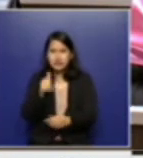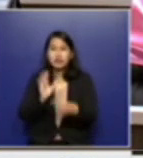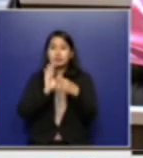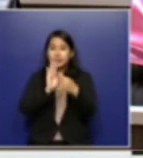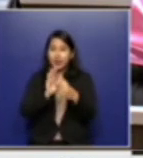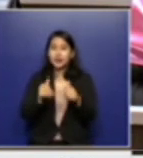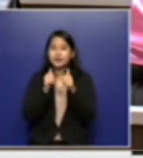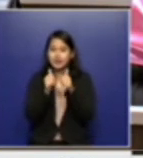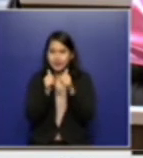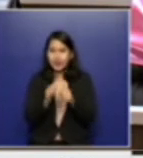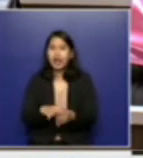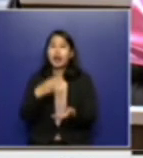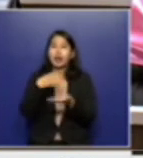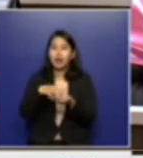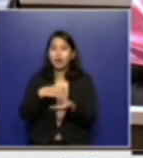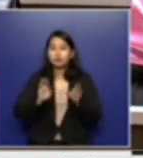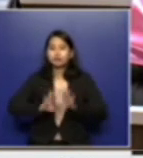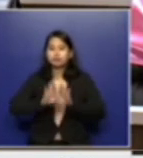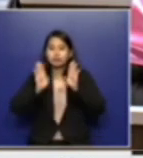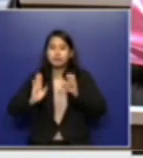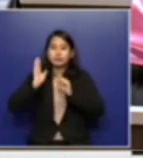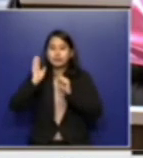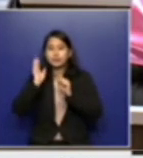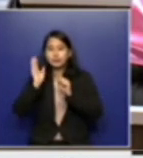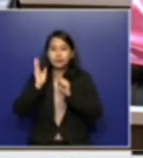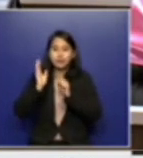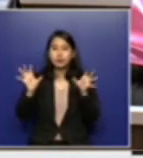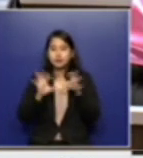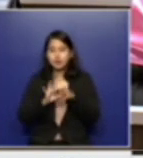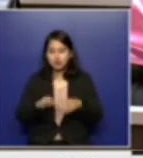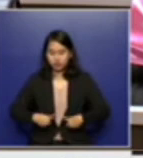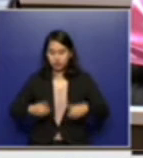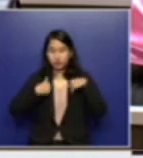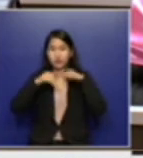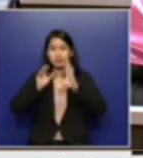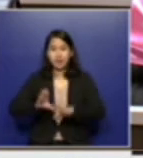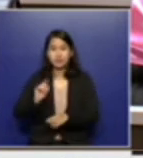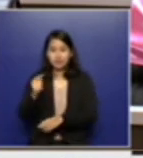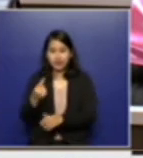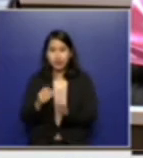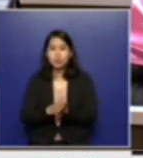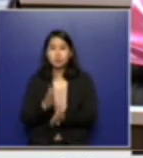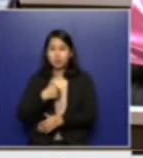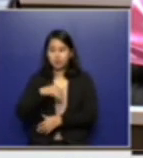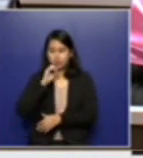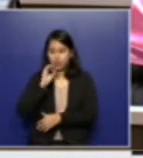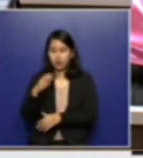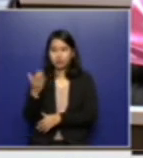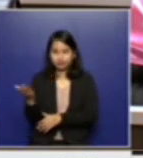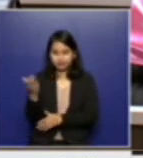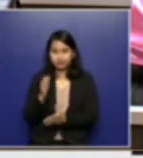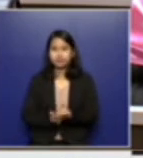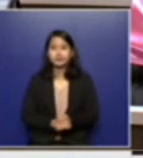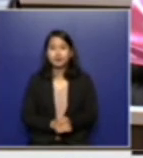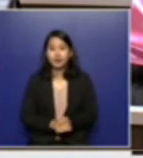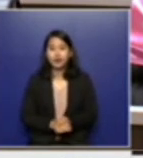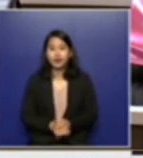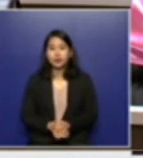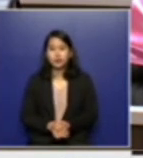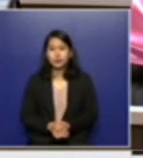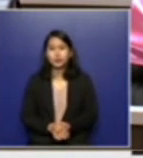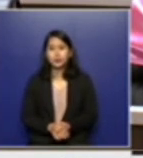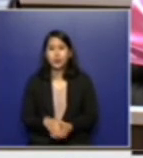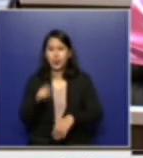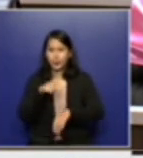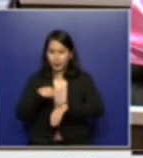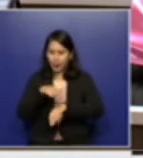ออกมาเล่าให้พี่น้องประชาชนอย่างเปิดเผยผมเรียนขอท่านอนุพงศ์นะครับเวลาเกี่ยวกับเรื่องพวกนี้ครับ